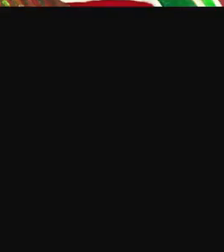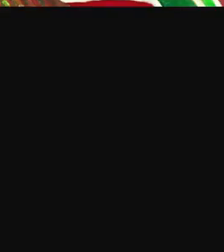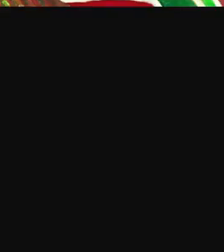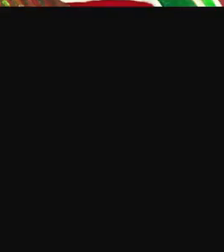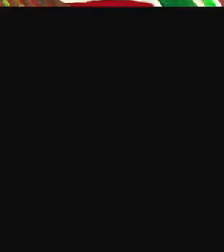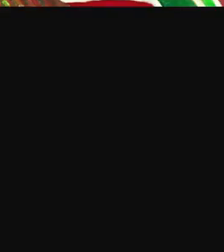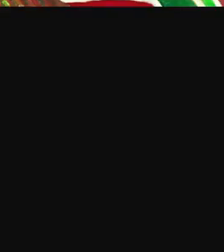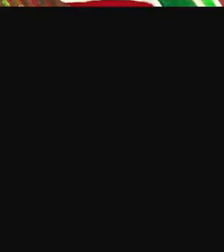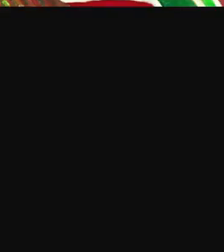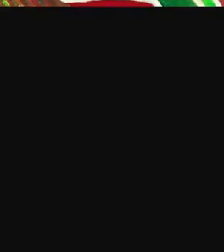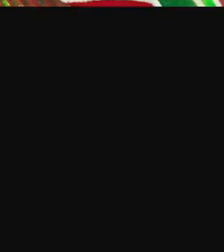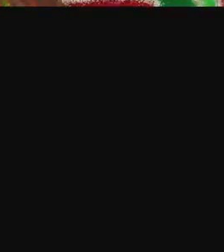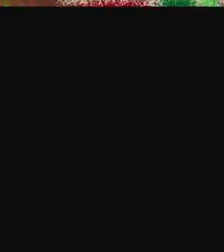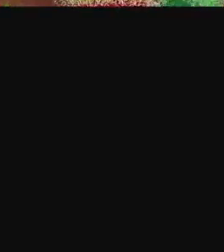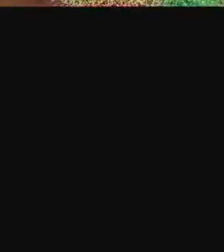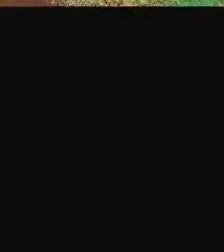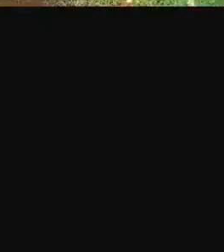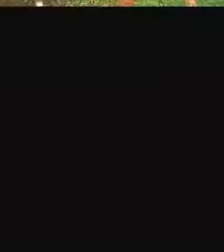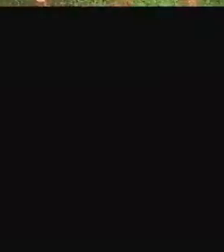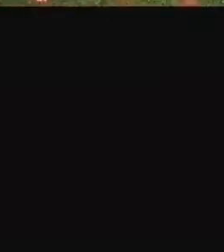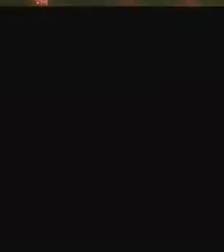vins que le monde entier nous envie.